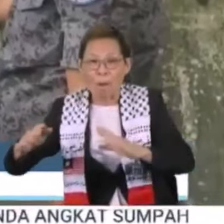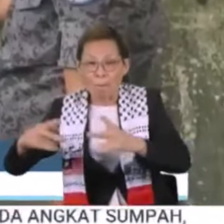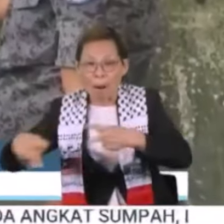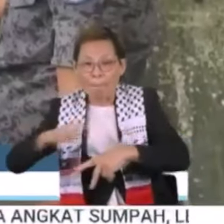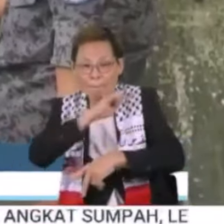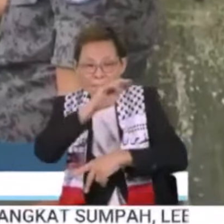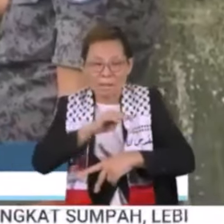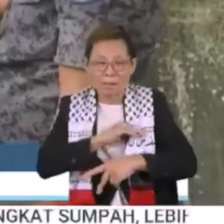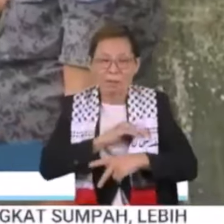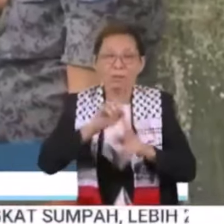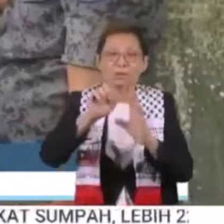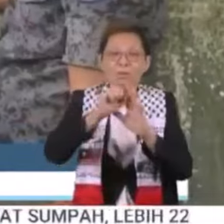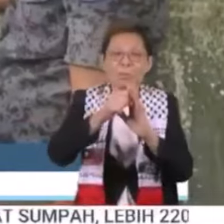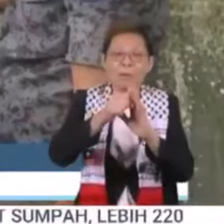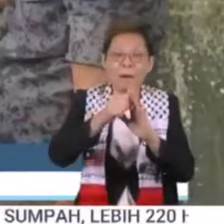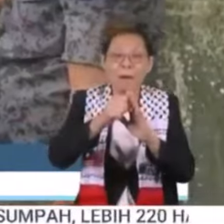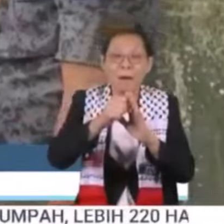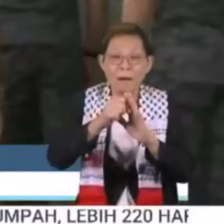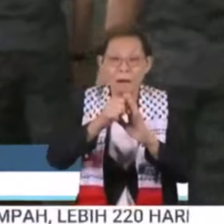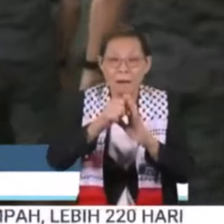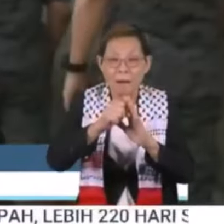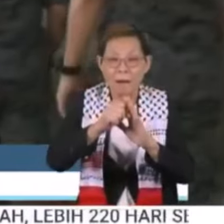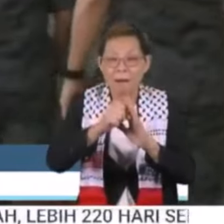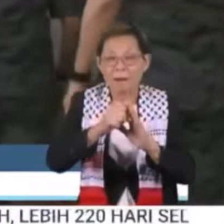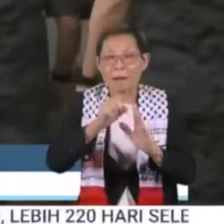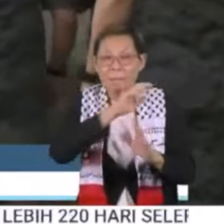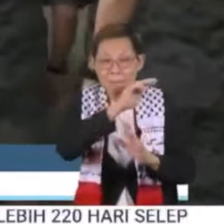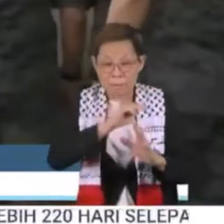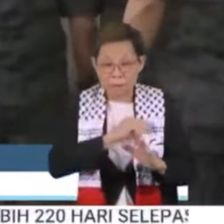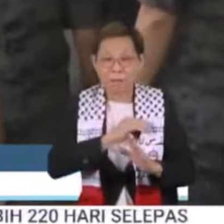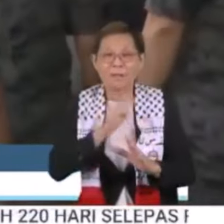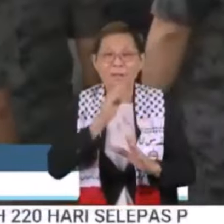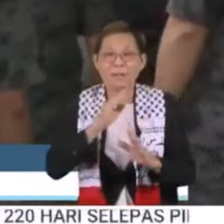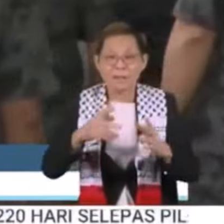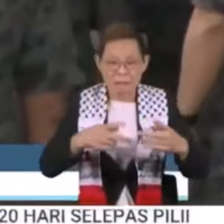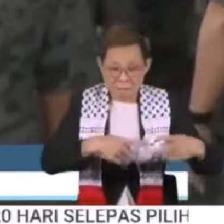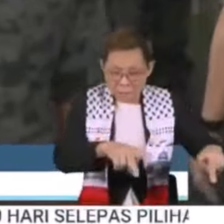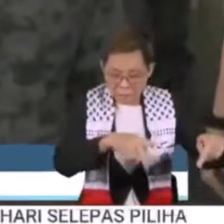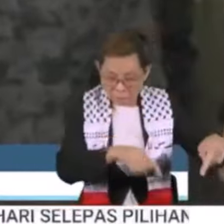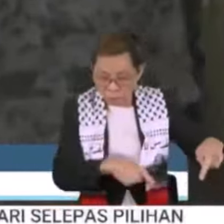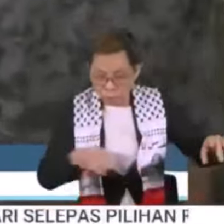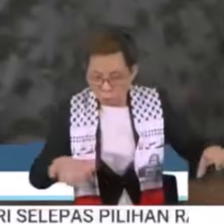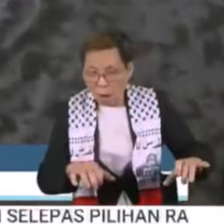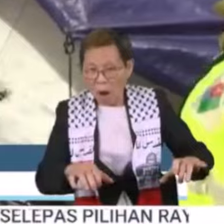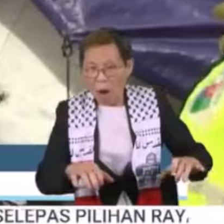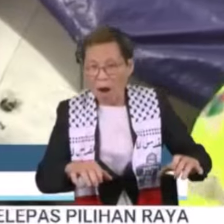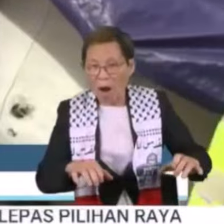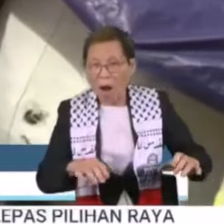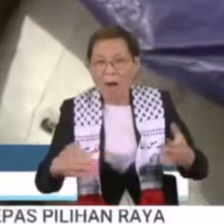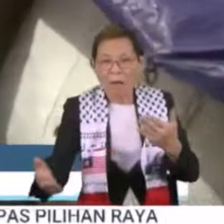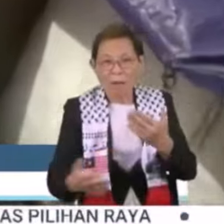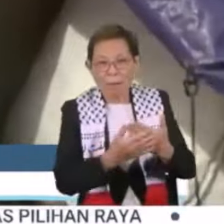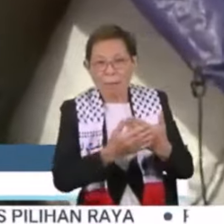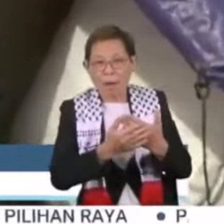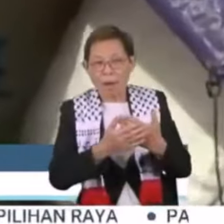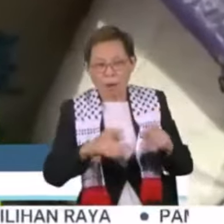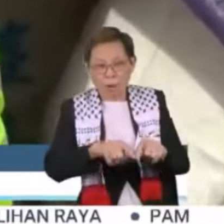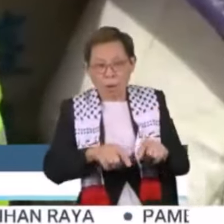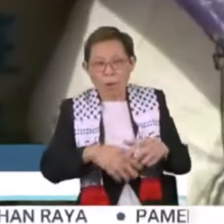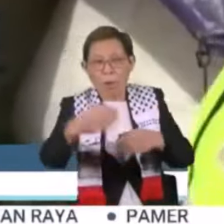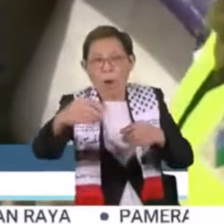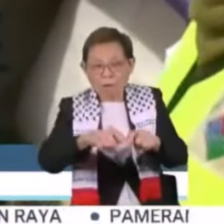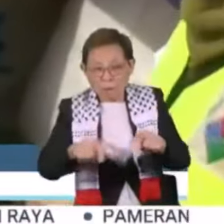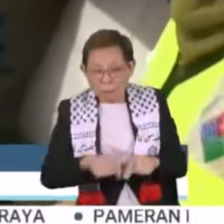Menteri Sumber Asli dan Kelestarian Alam Nik Nazmini Ahmad berkata premis berkenaan didapati melakukan pemulihan kembali luar tapak